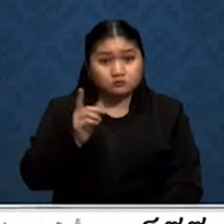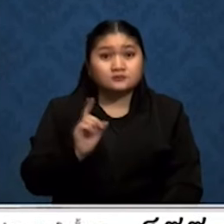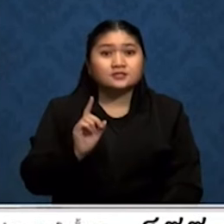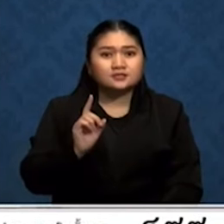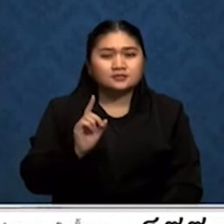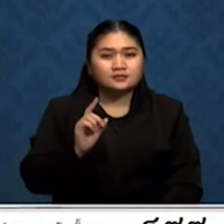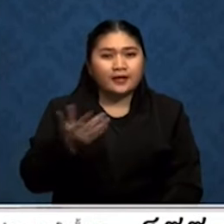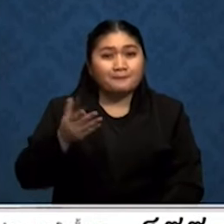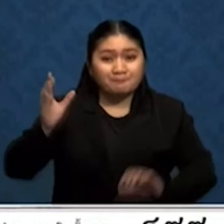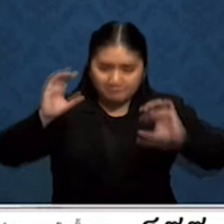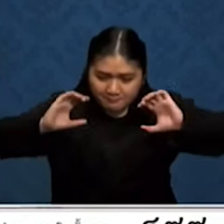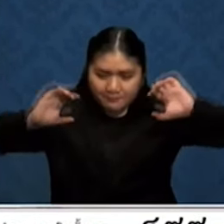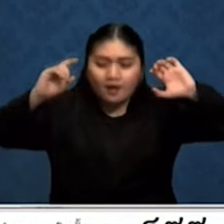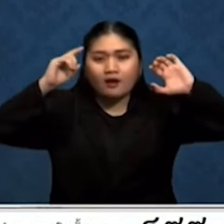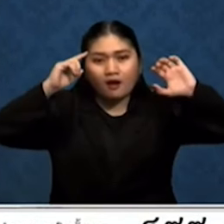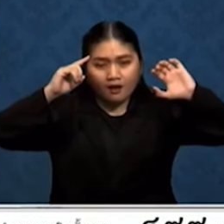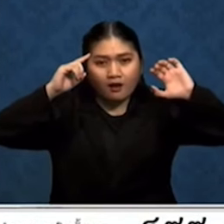รัฐพัฒบาลพยาม